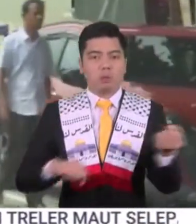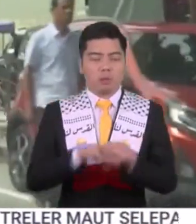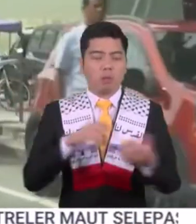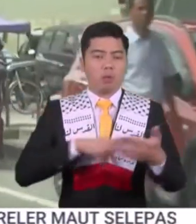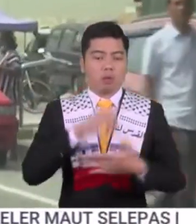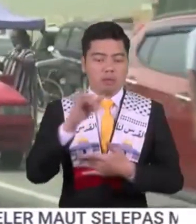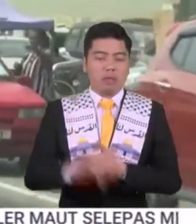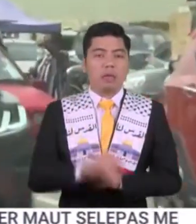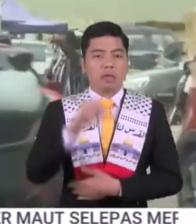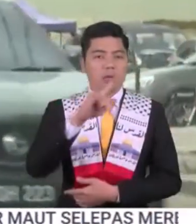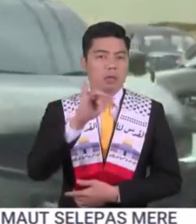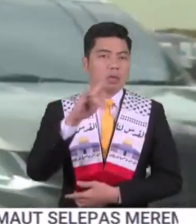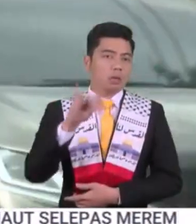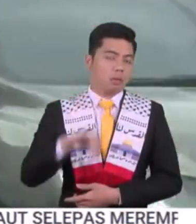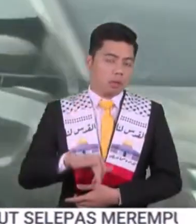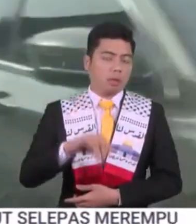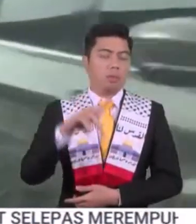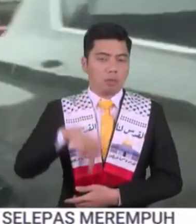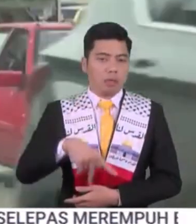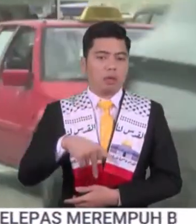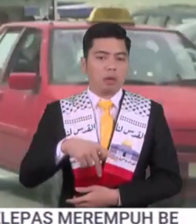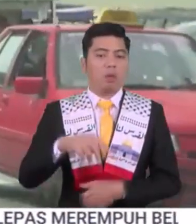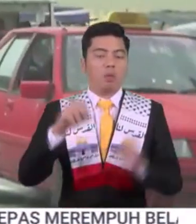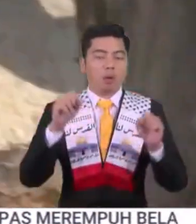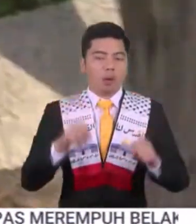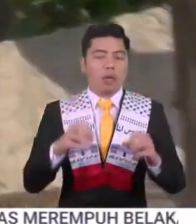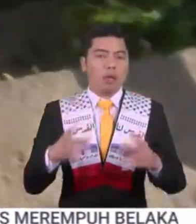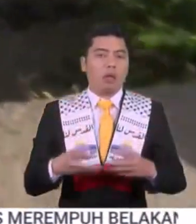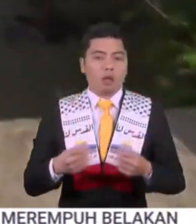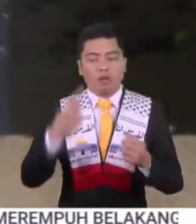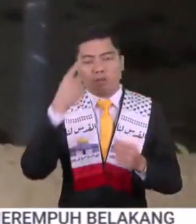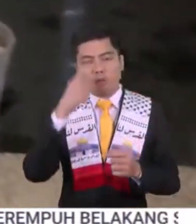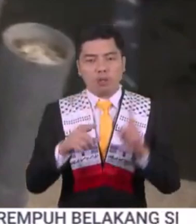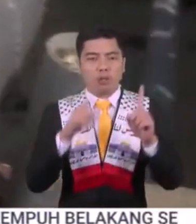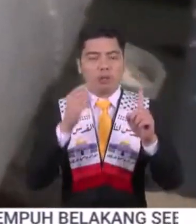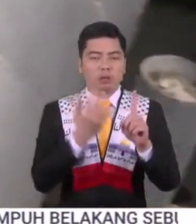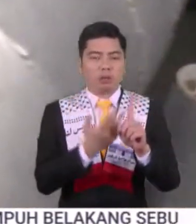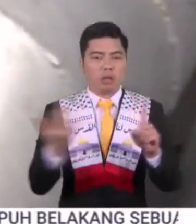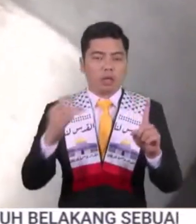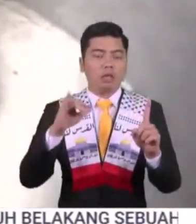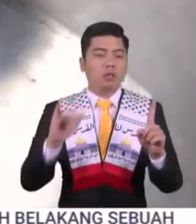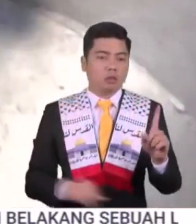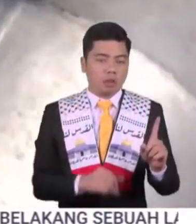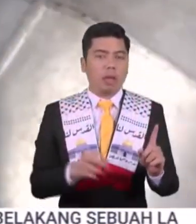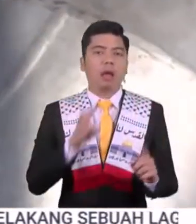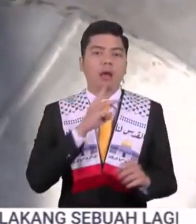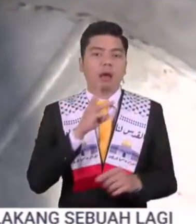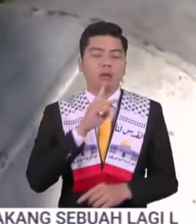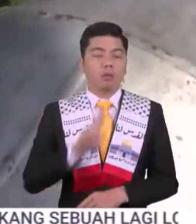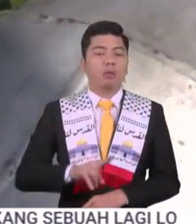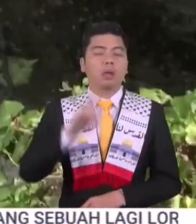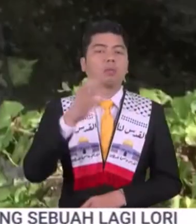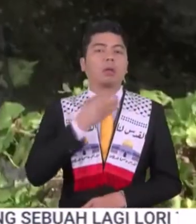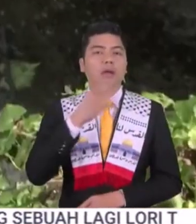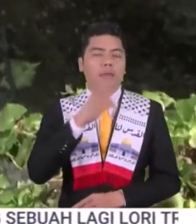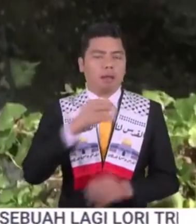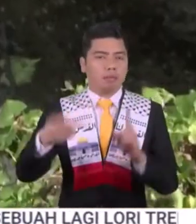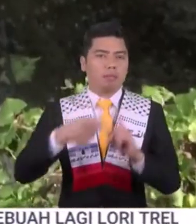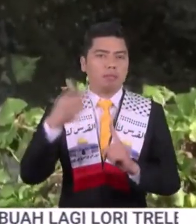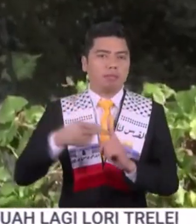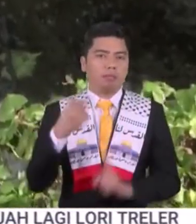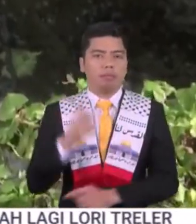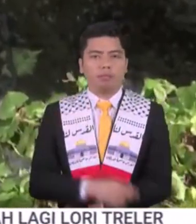projek KIGIP dijangka mampu membekalkan unjuran keperluan 1,500 juta liter air sehari di utara Perak dan Pulau Pinang.